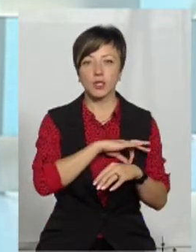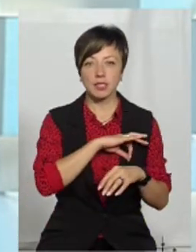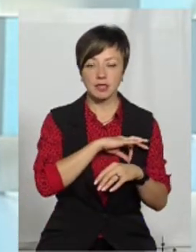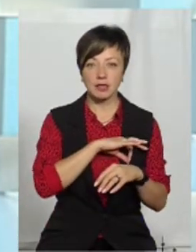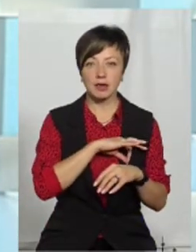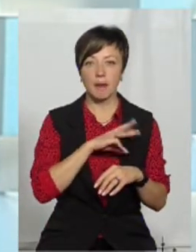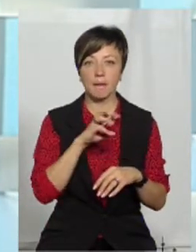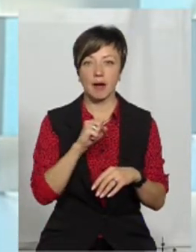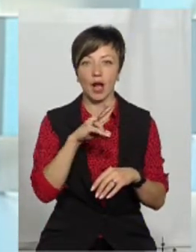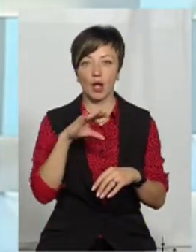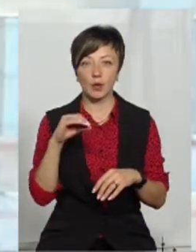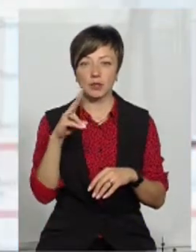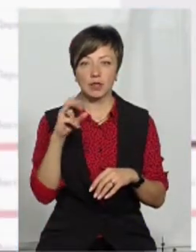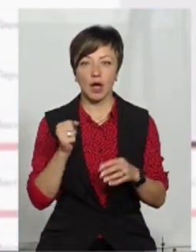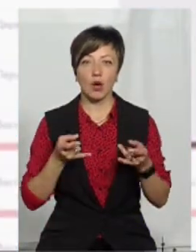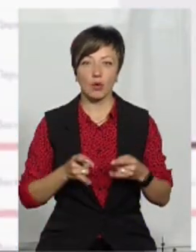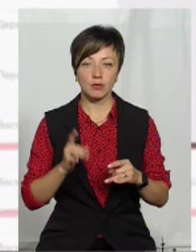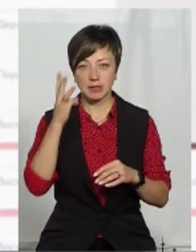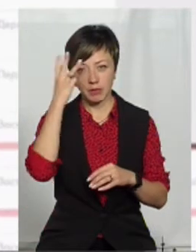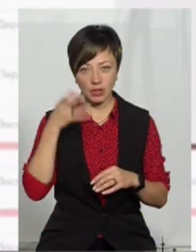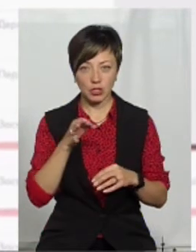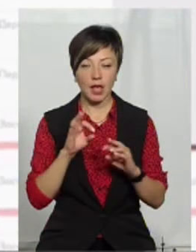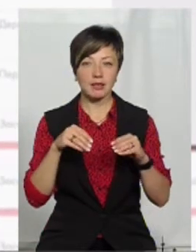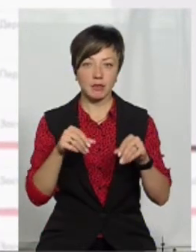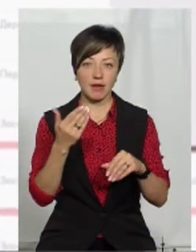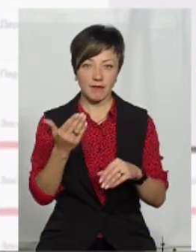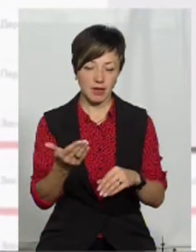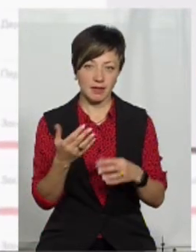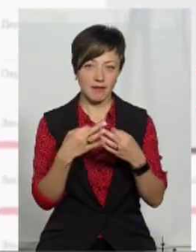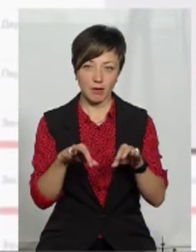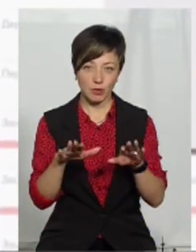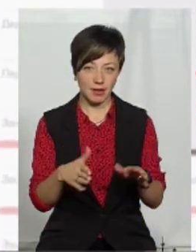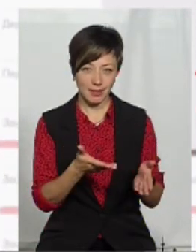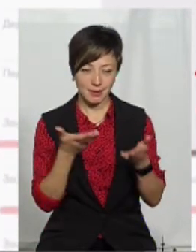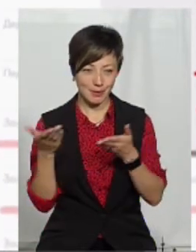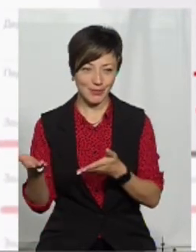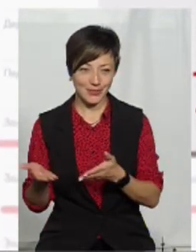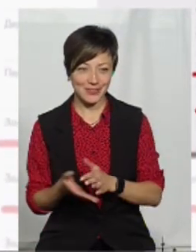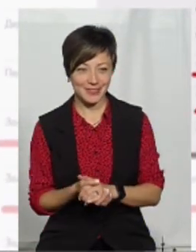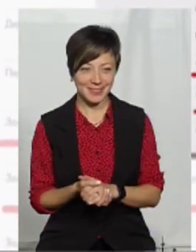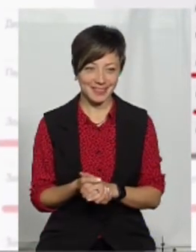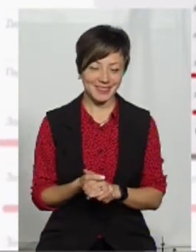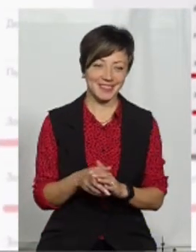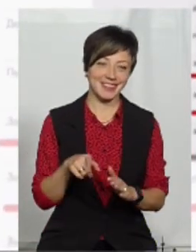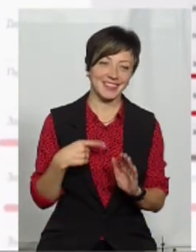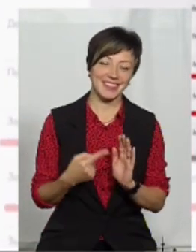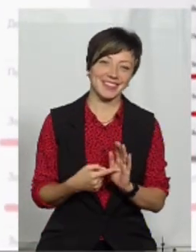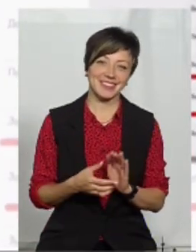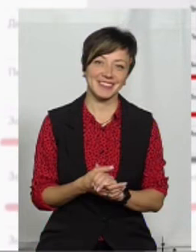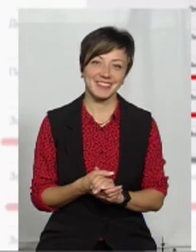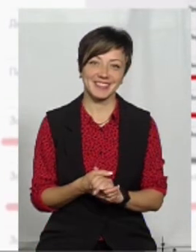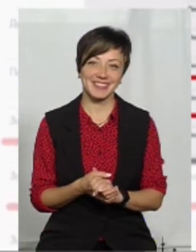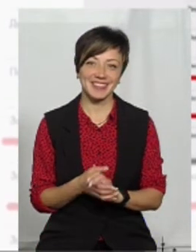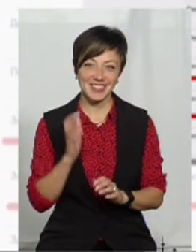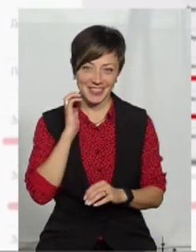юстиції Денис Малюска, родом із Хмельниччини. От як земляка вас на вакантні посади не сватав? Це питання